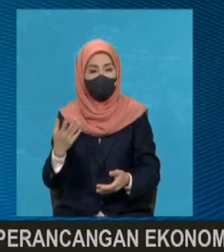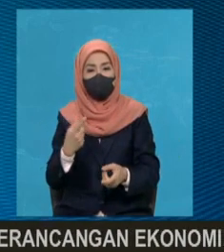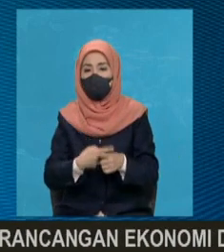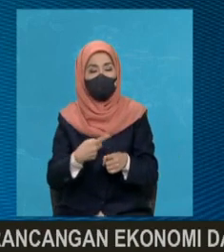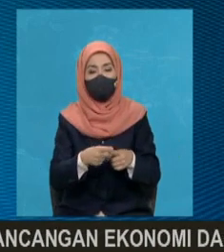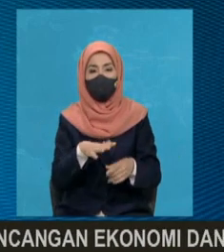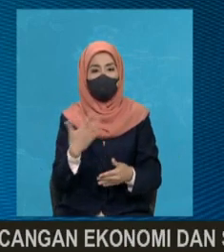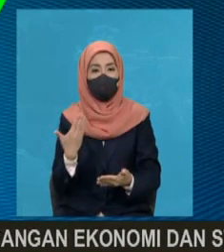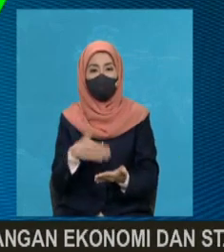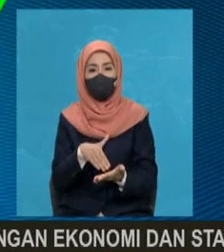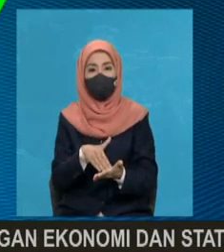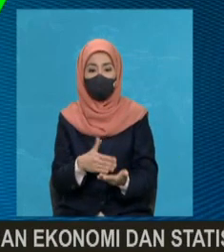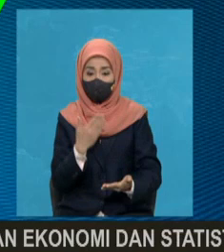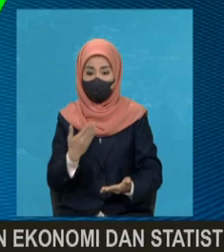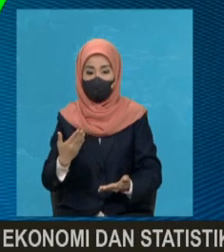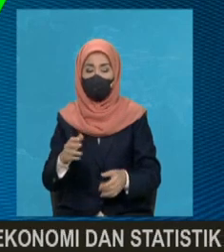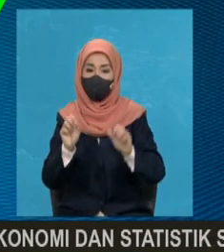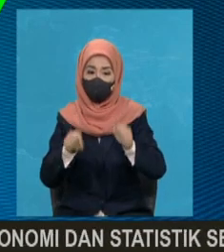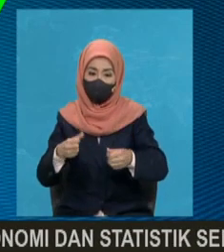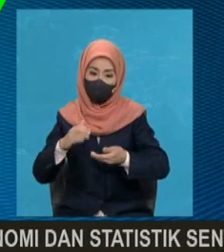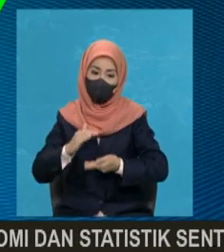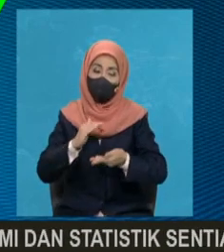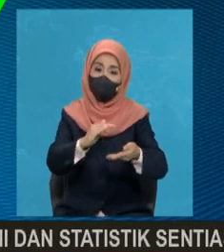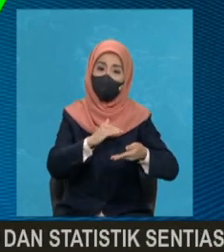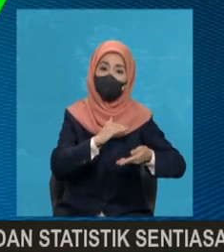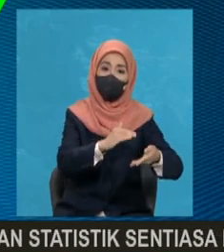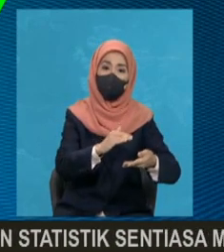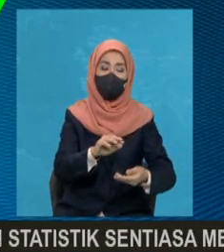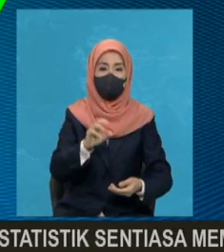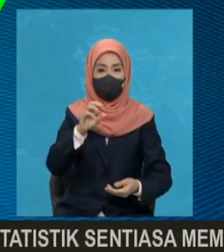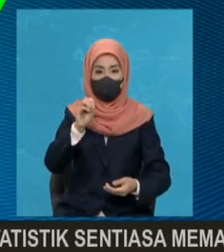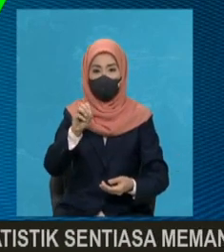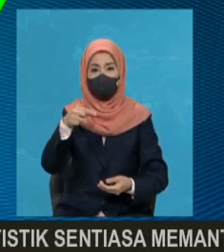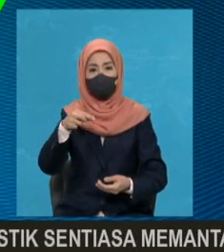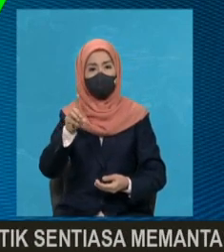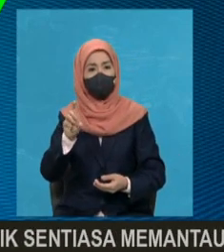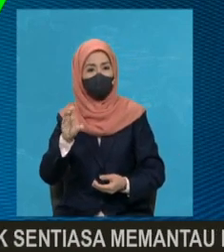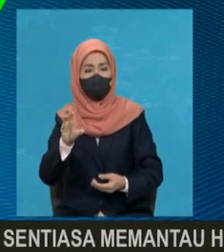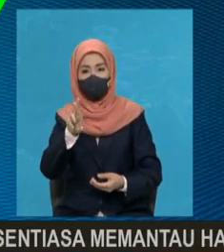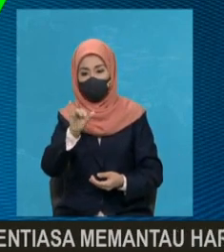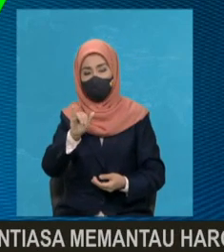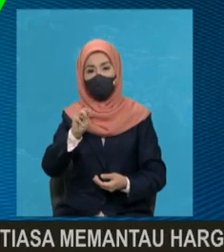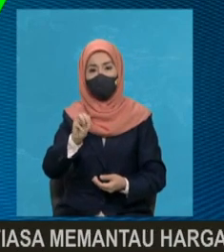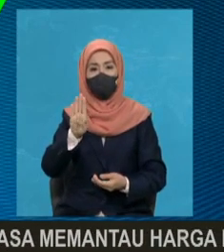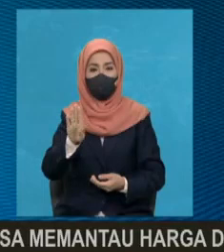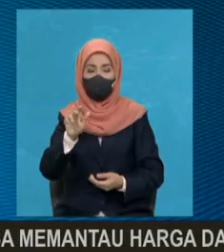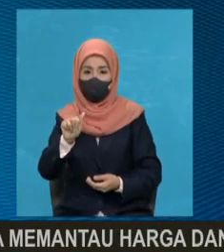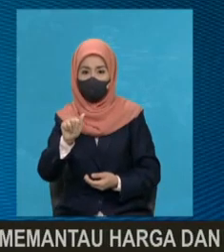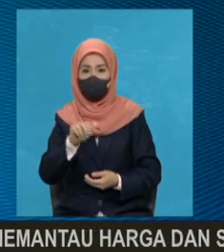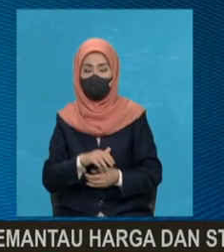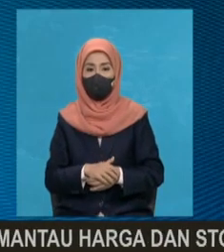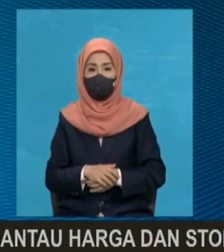lagi semua barang-barang ini boleh diantar oleh orang ramai ke Oji chitimba setiap hari dari pukul sebelas pagi sehingga 9